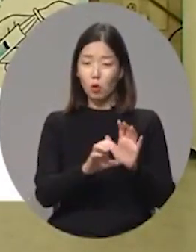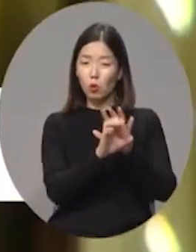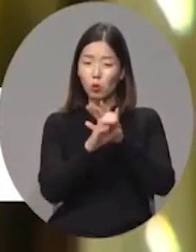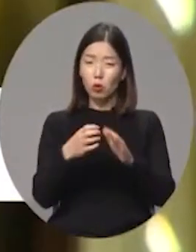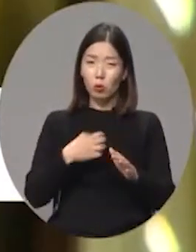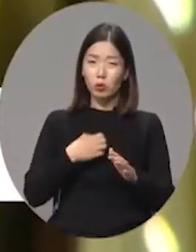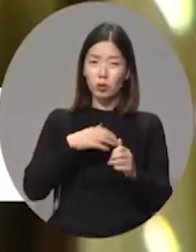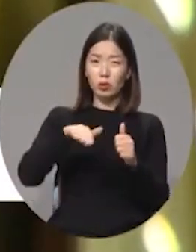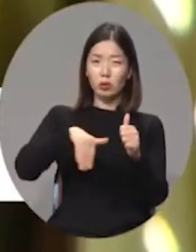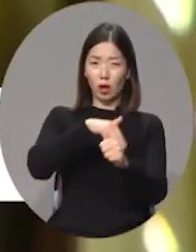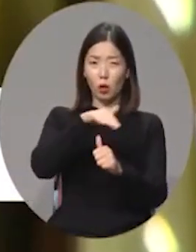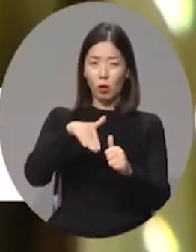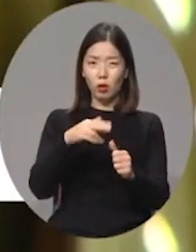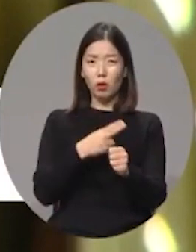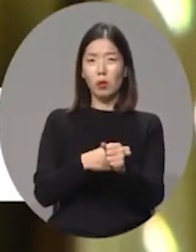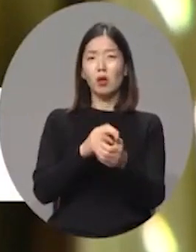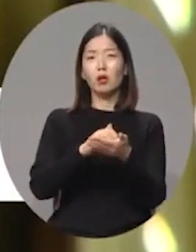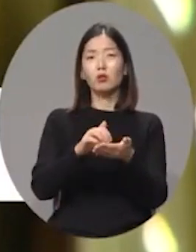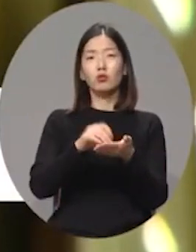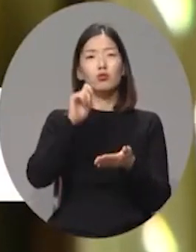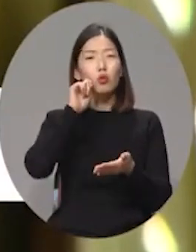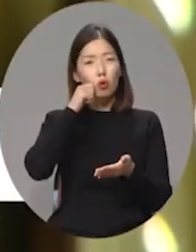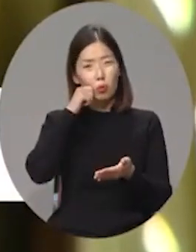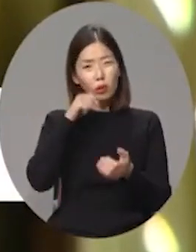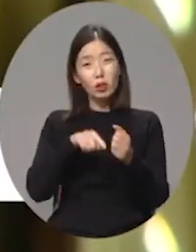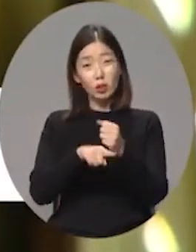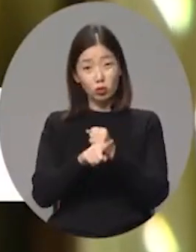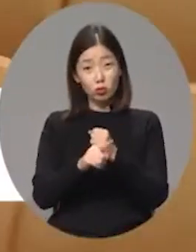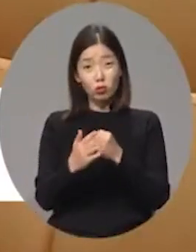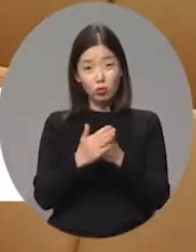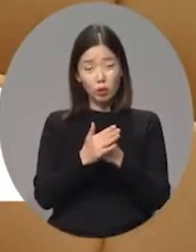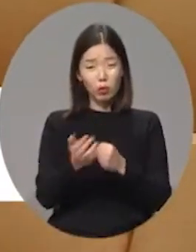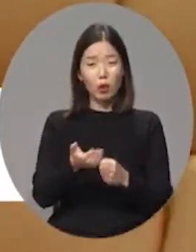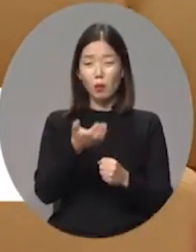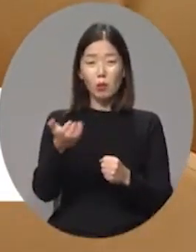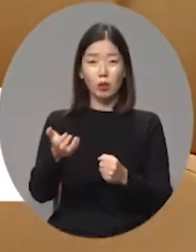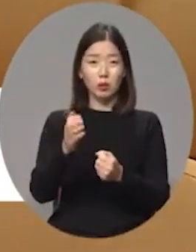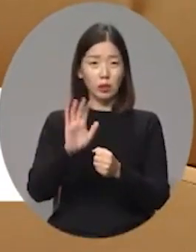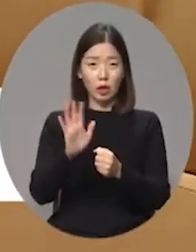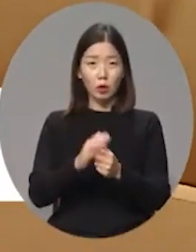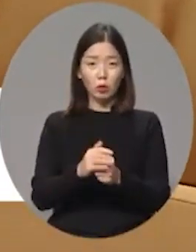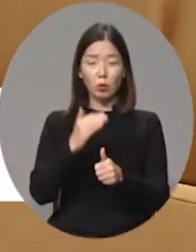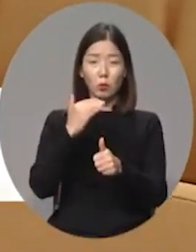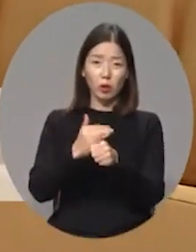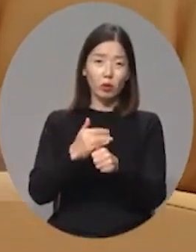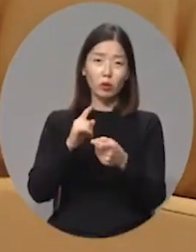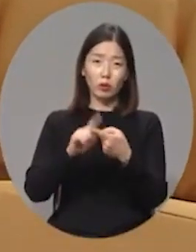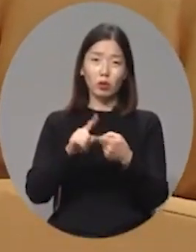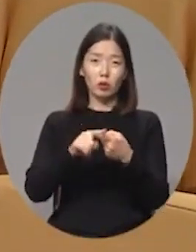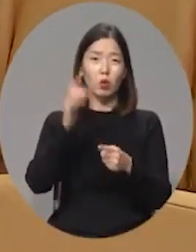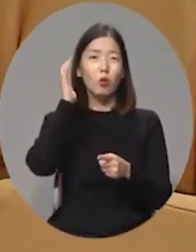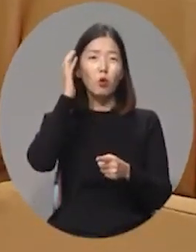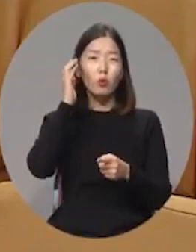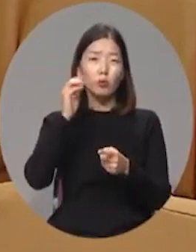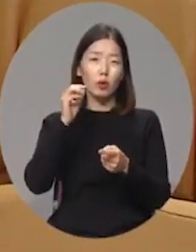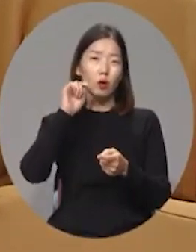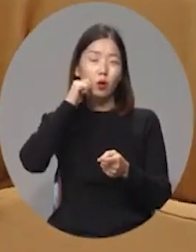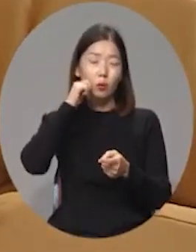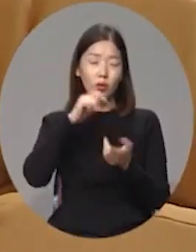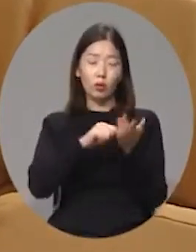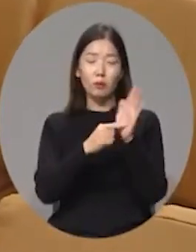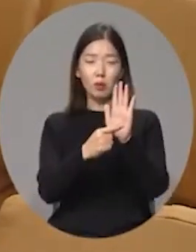달고 위기 상황에서 의사 수급이 어렵다는 이유로 전철 과는 별도로 지 규 해제는 곤란하다는 입장을